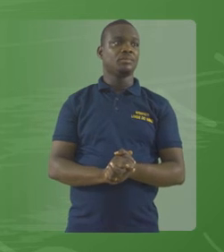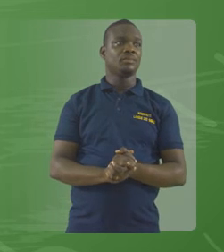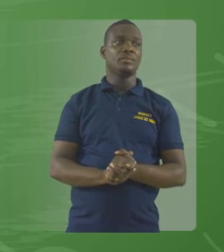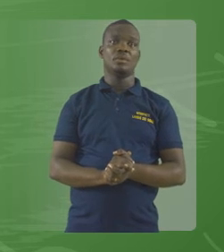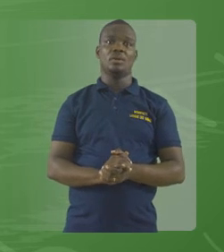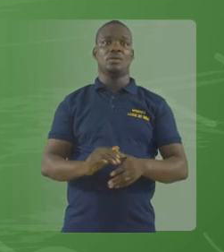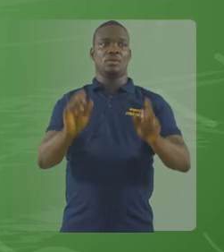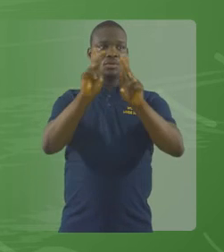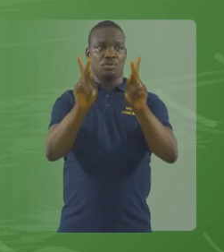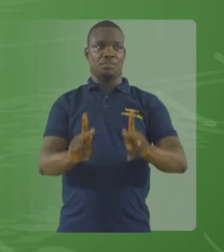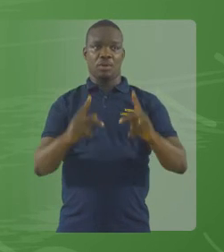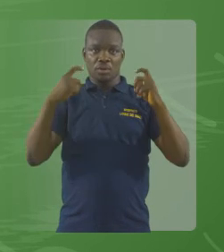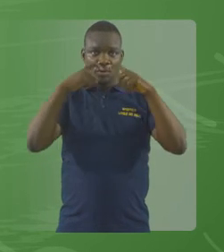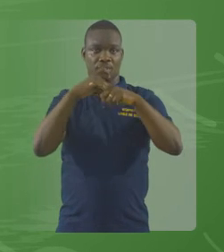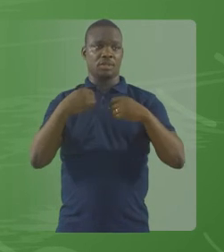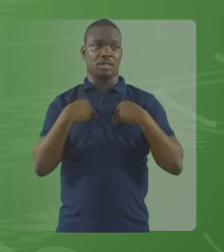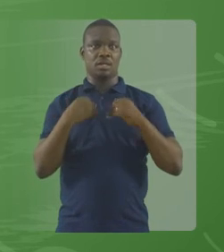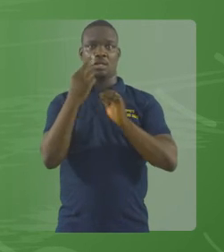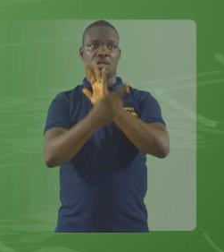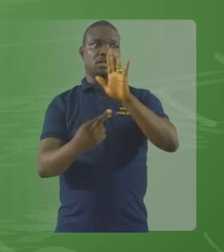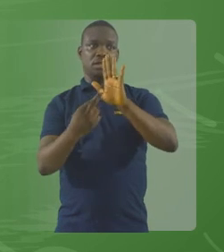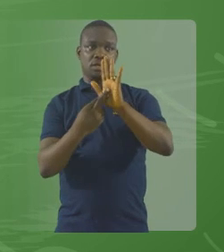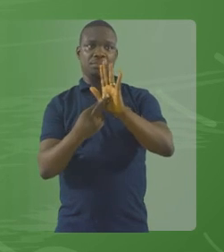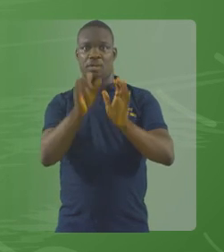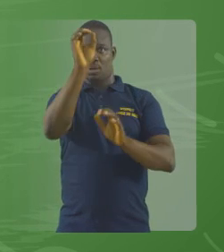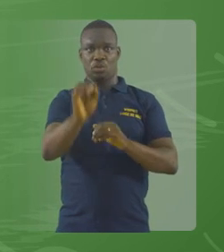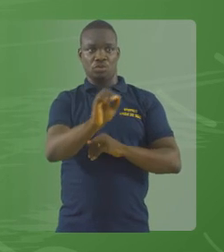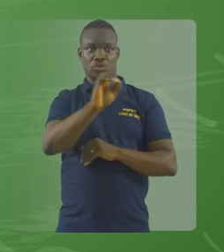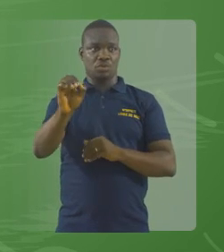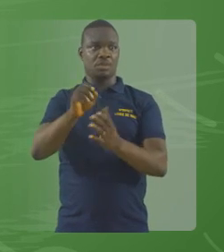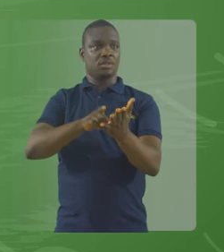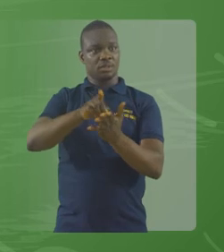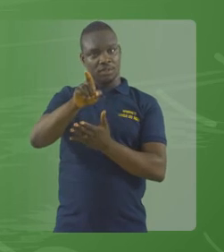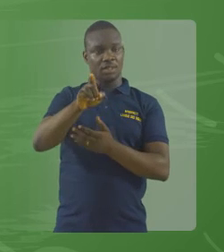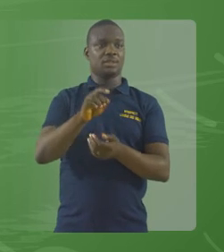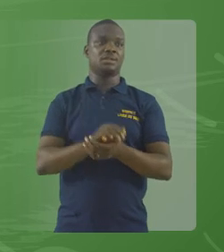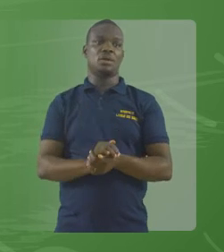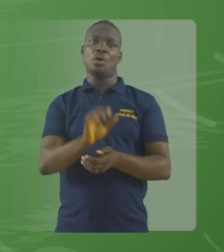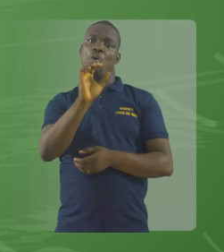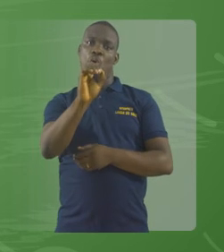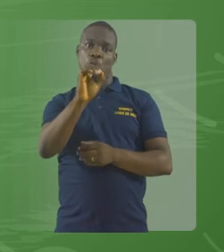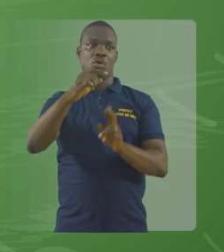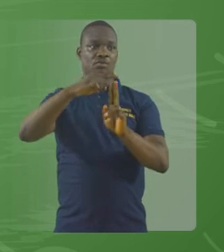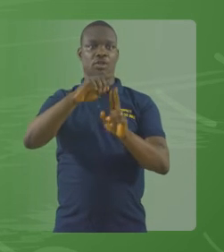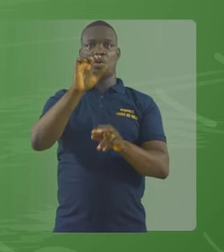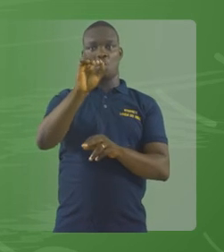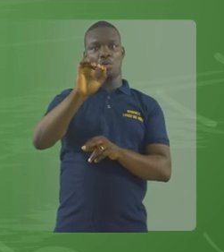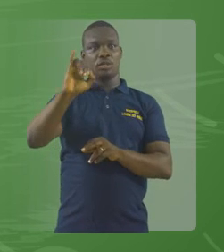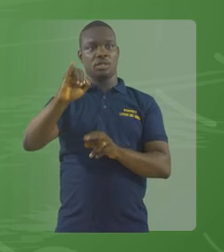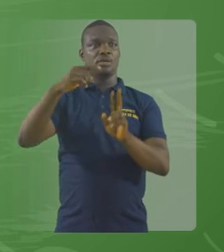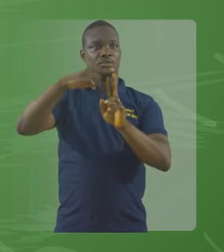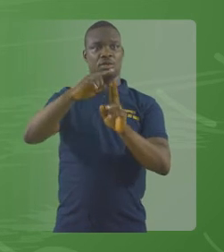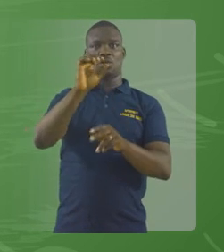Le plan complexe est muni d'un repère orthonormé direct. O, vecteur OI, vecteur